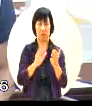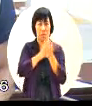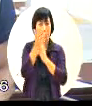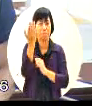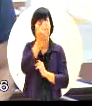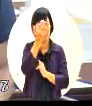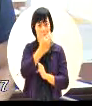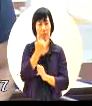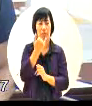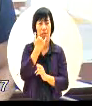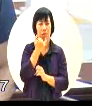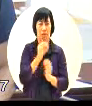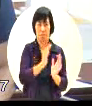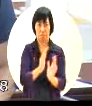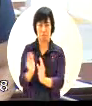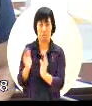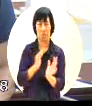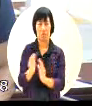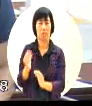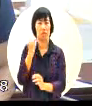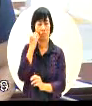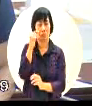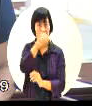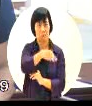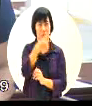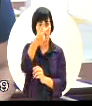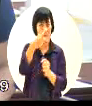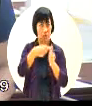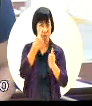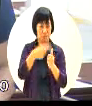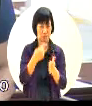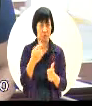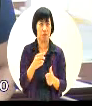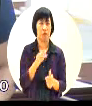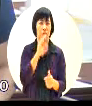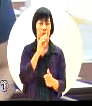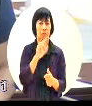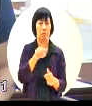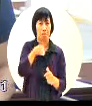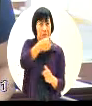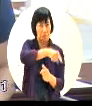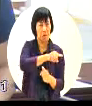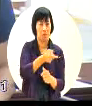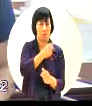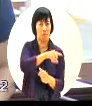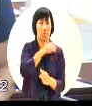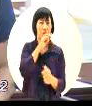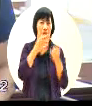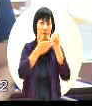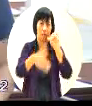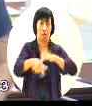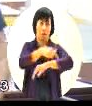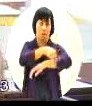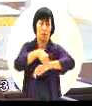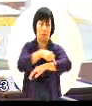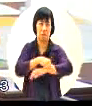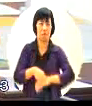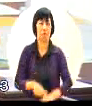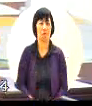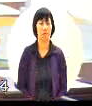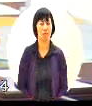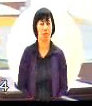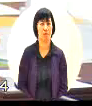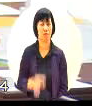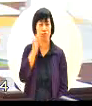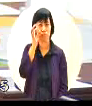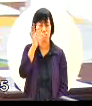因为这个两家啊较过这边遮就是拢沿海啊，啊所以沿海这条路嘛是拢有人咧行。伫这沿海这